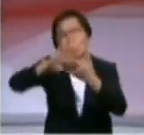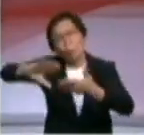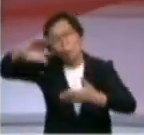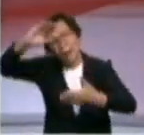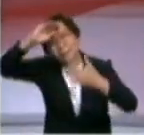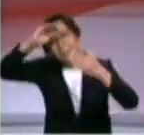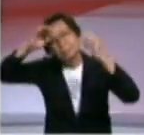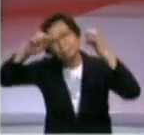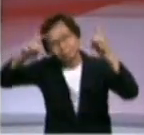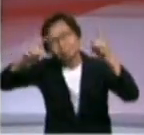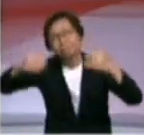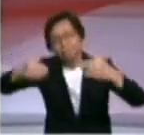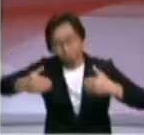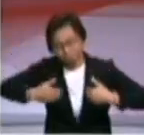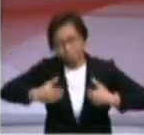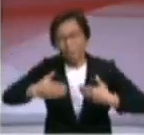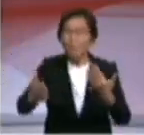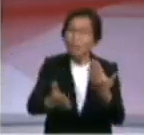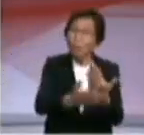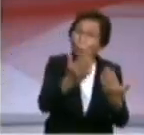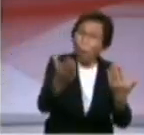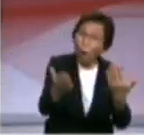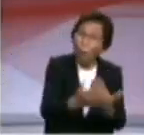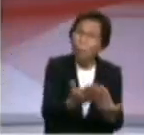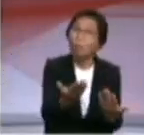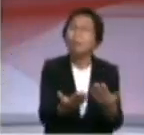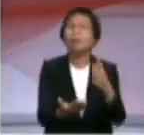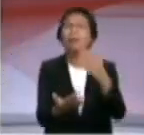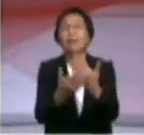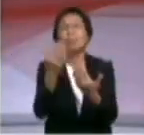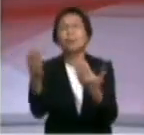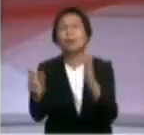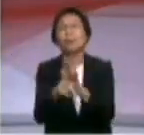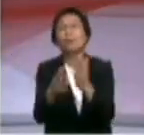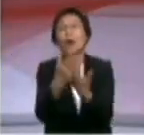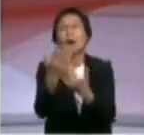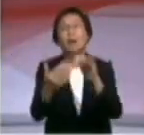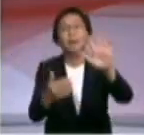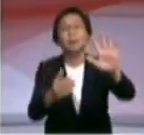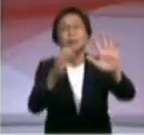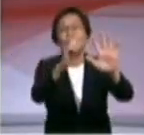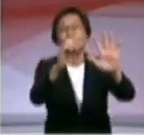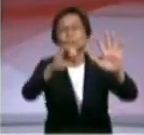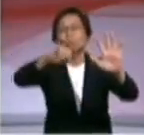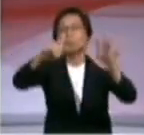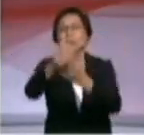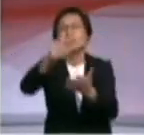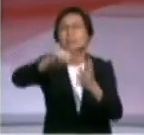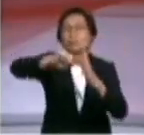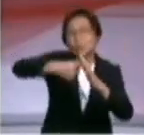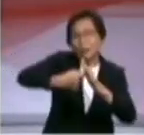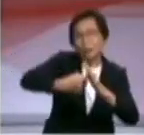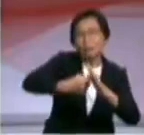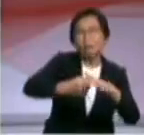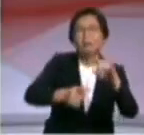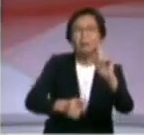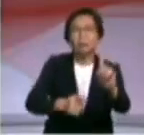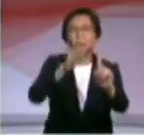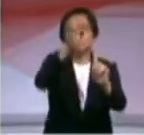pendidikan. Kemudahan yang bernilai RM500 juta ini telah bermula